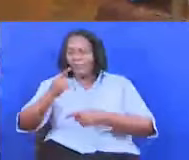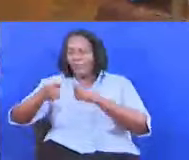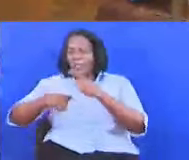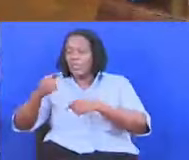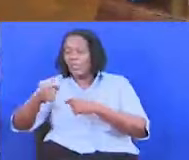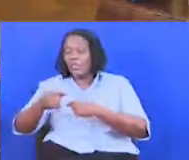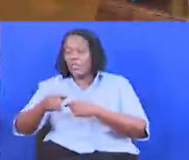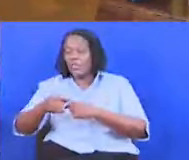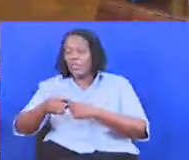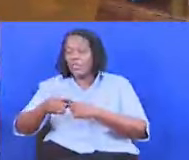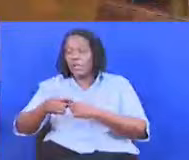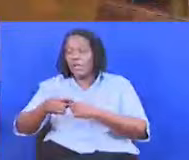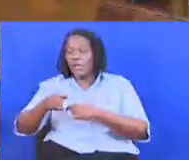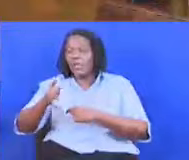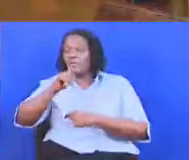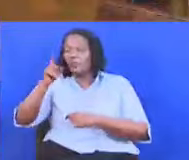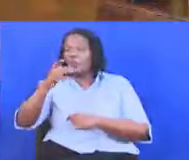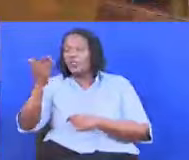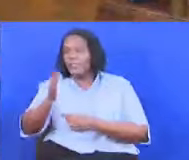na swali la